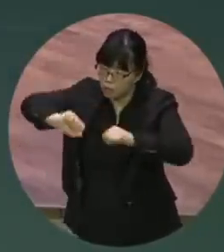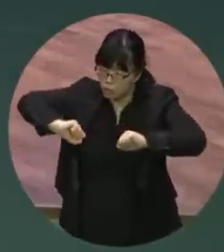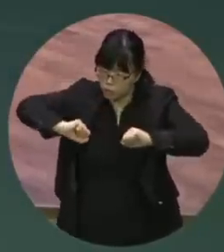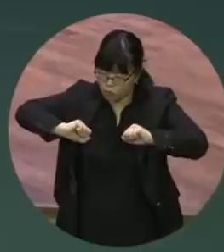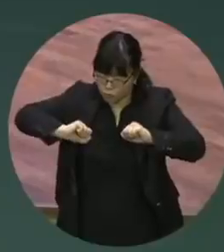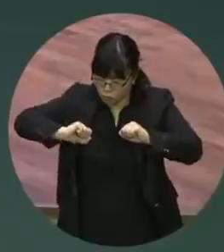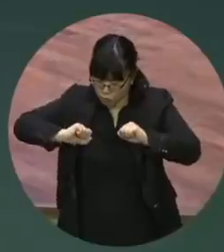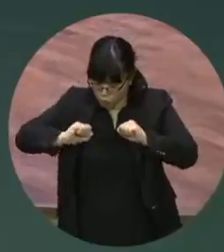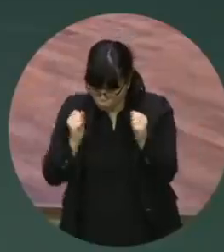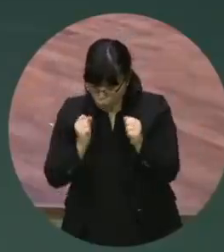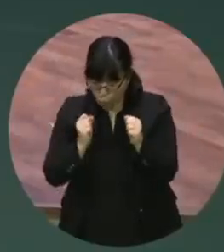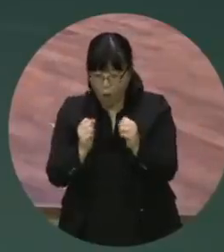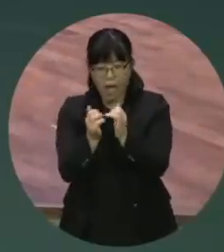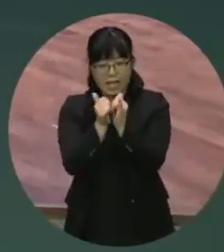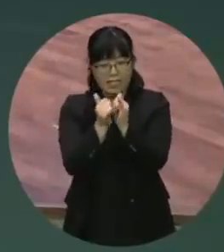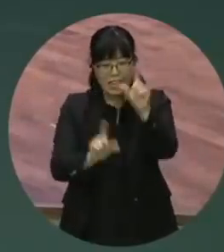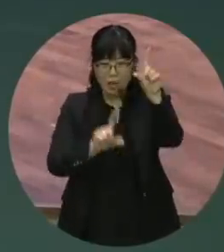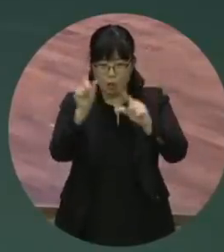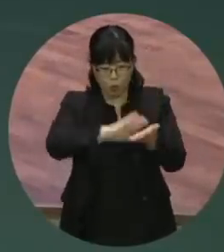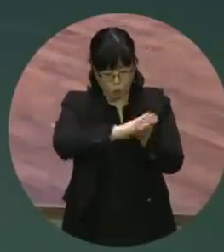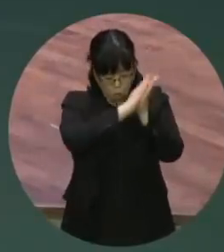빌립보 2장